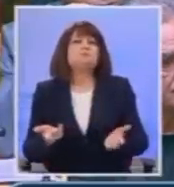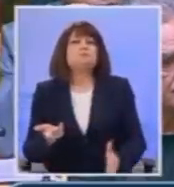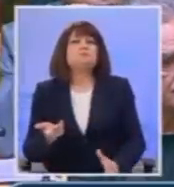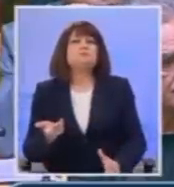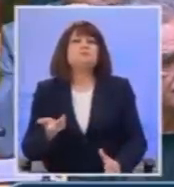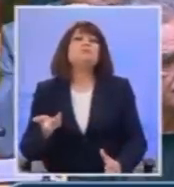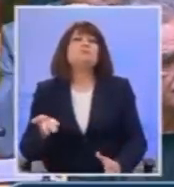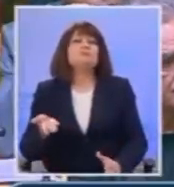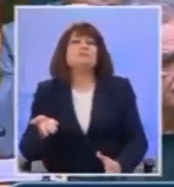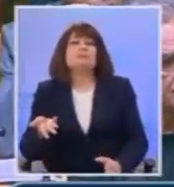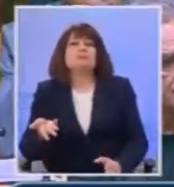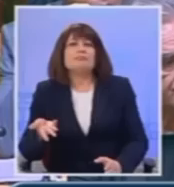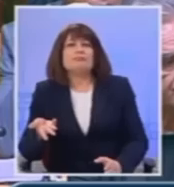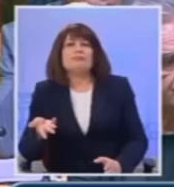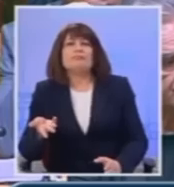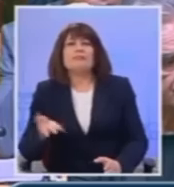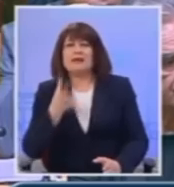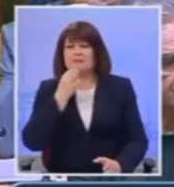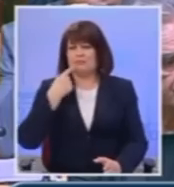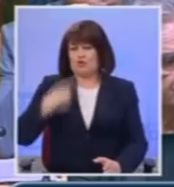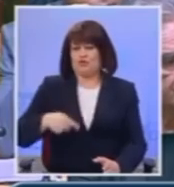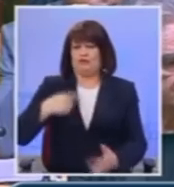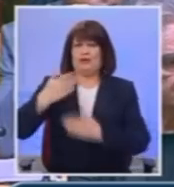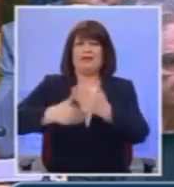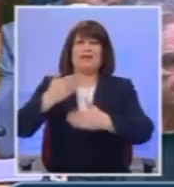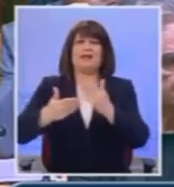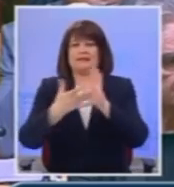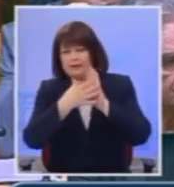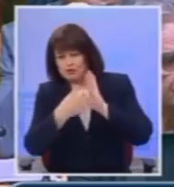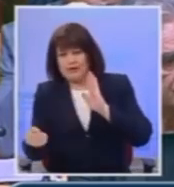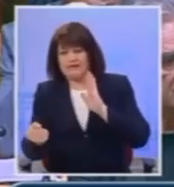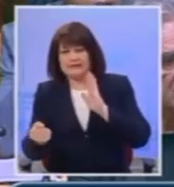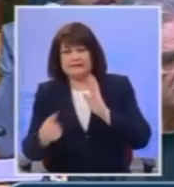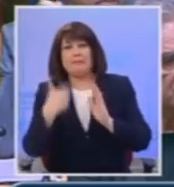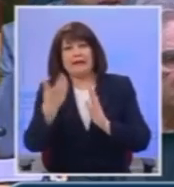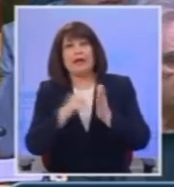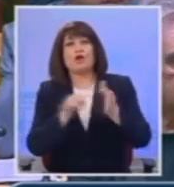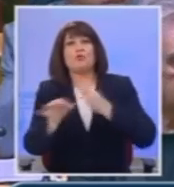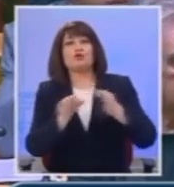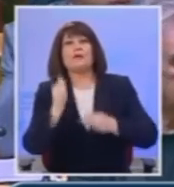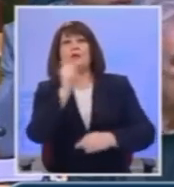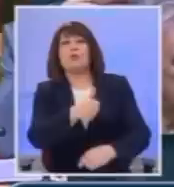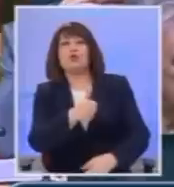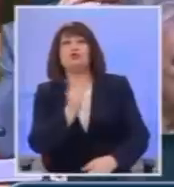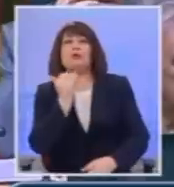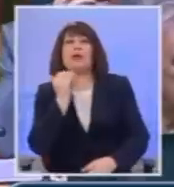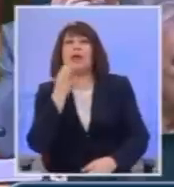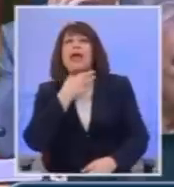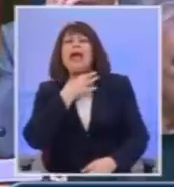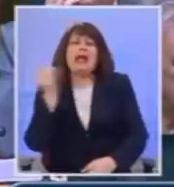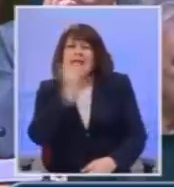που ήταν μια προσβολή για τη διαδικασία, αποσύρθηκε και ήρθε ως κατεπήγον μετά σε μια διαδικασία.